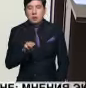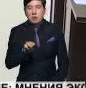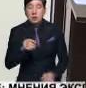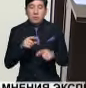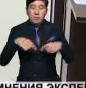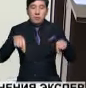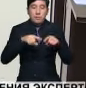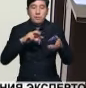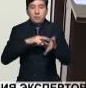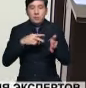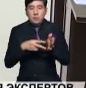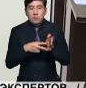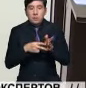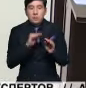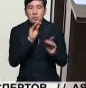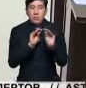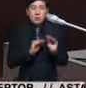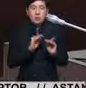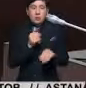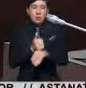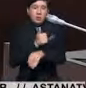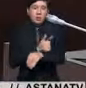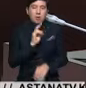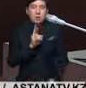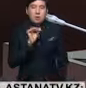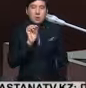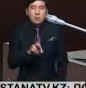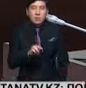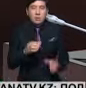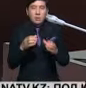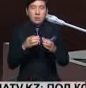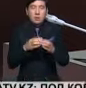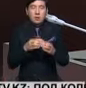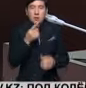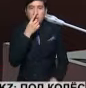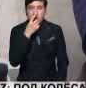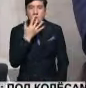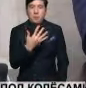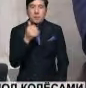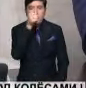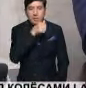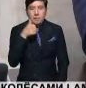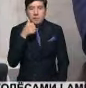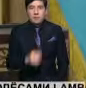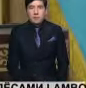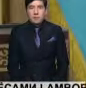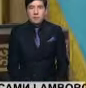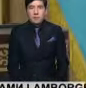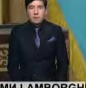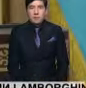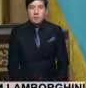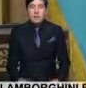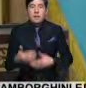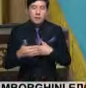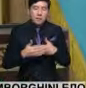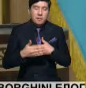этого направления уже создан специальный комитет, а также утверждена концепция развития на ближайшие 5 лет. Мы активно